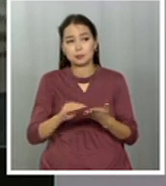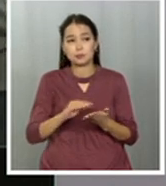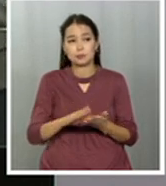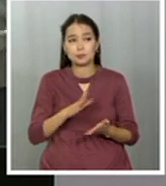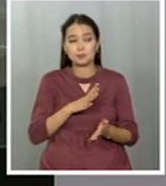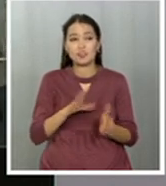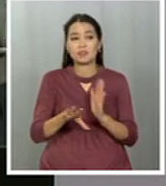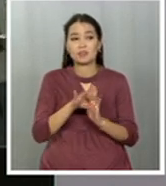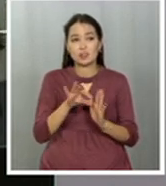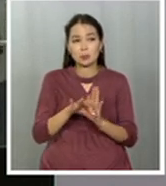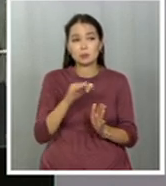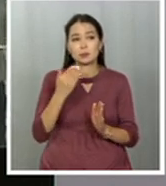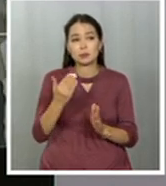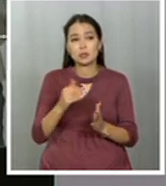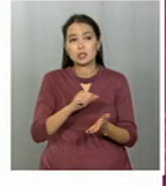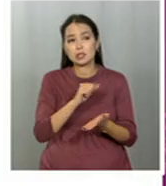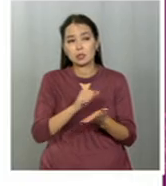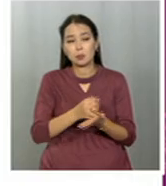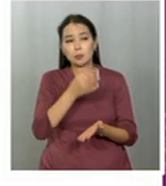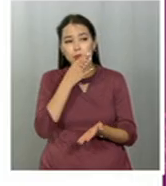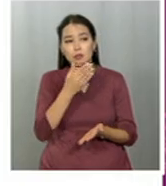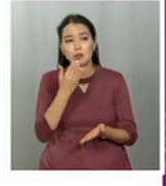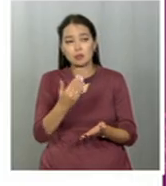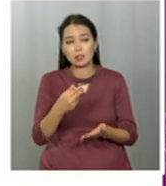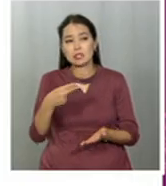цитату и заполните двухчастный дневник.